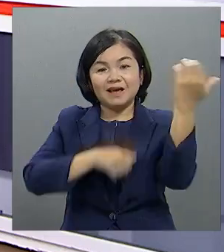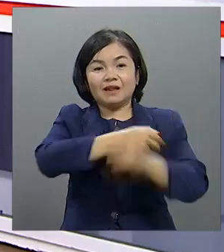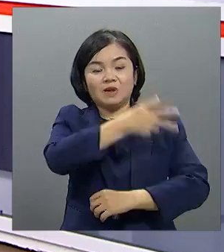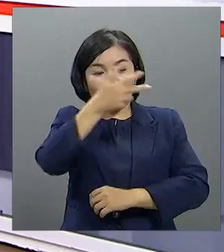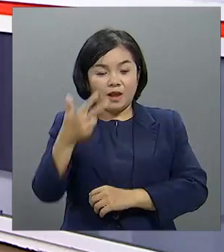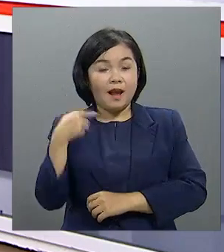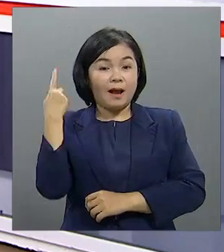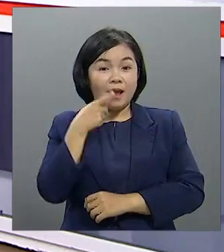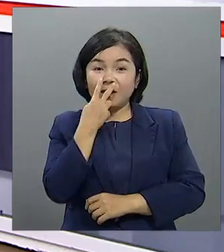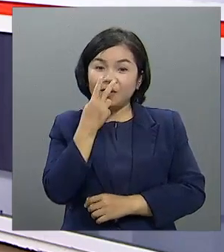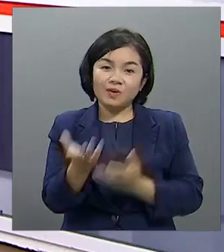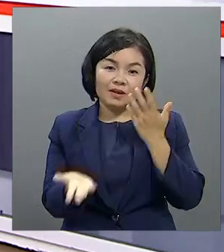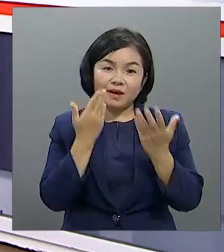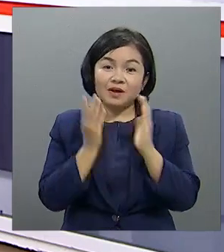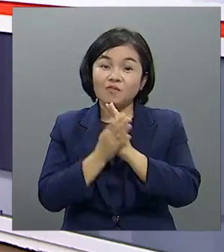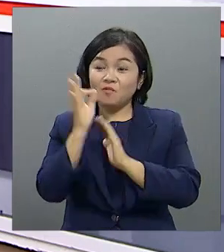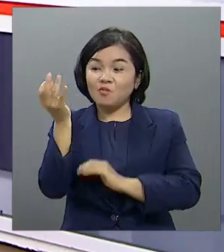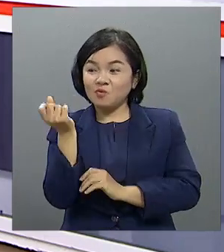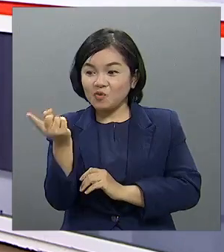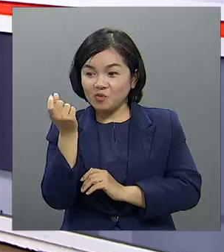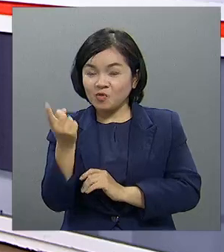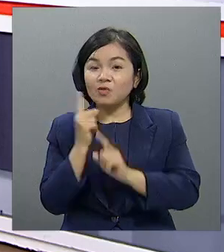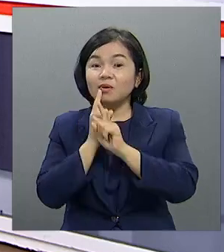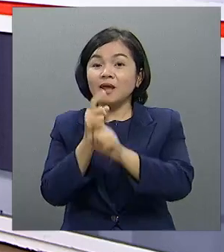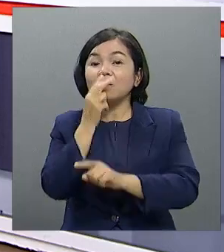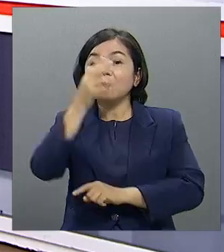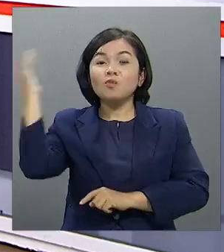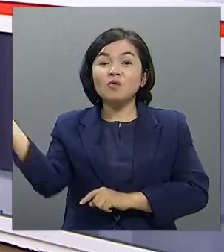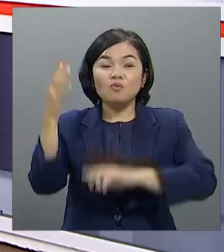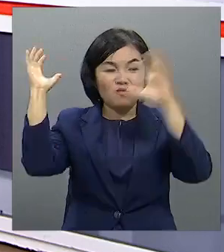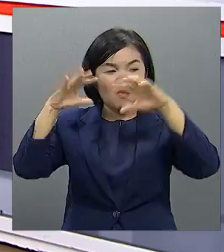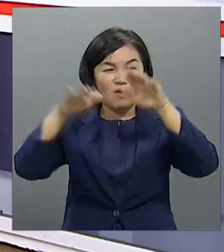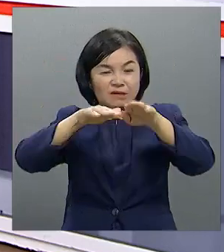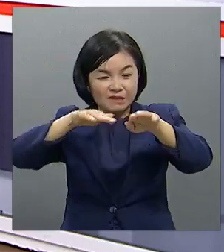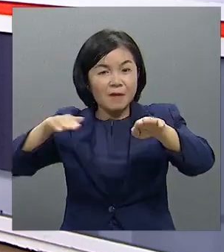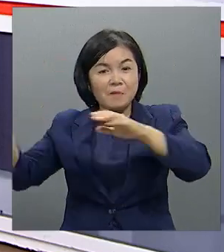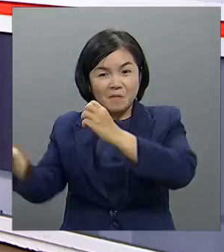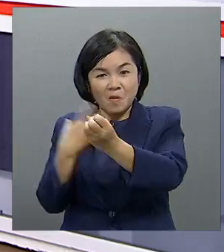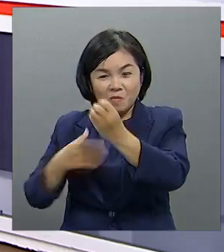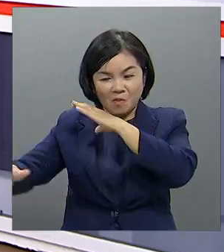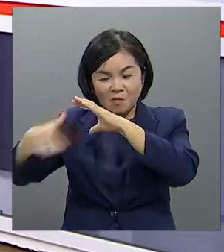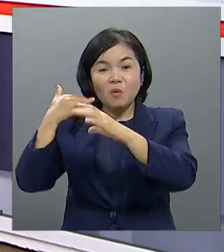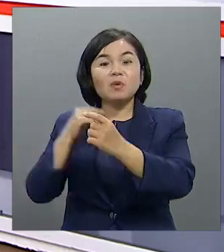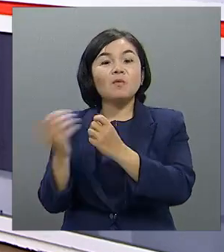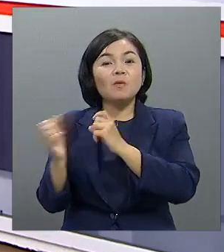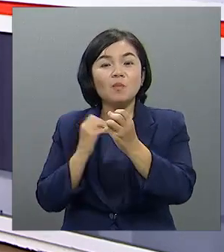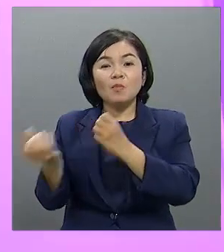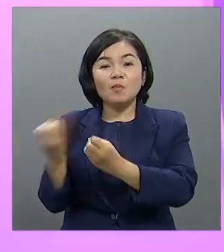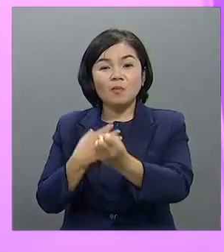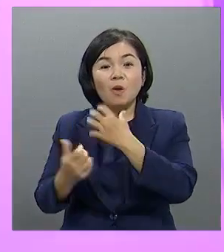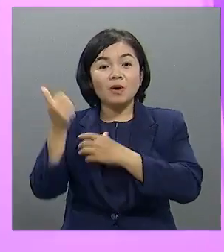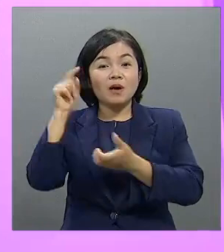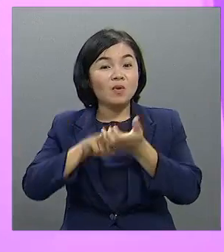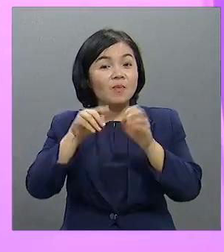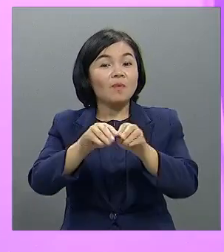าง Facebook Live ยังคงรายงานสภาพอากาศสภาพการจราจรมาได้และอย่าลืมพูดคุยและกดไลค์กดแชร์กันด้วยนะครับ เปิดมา